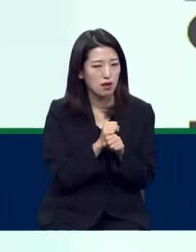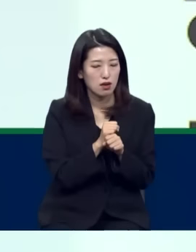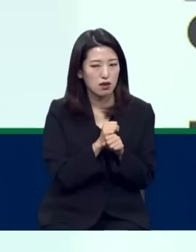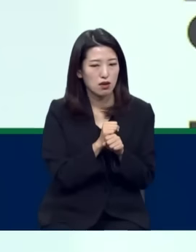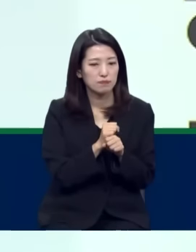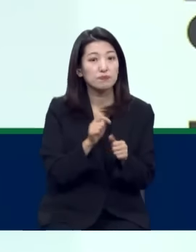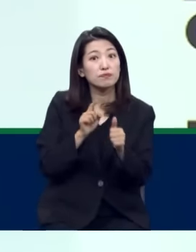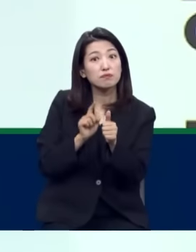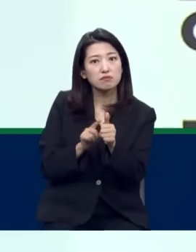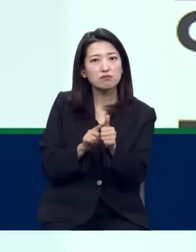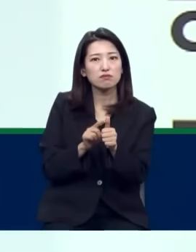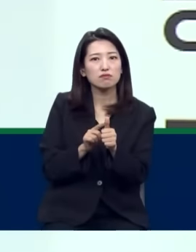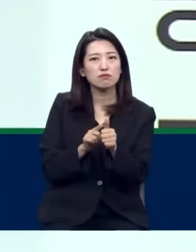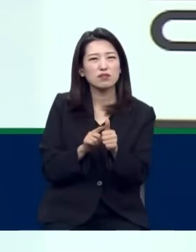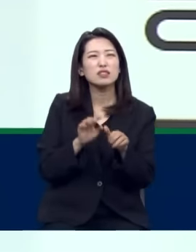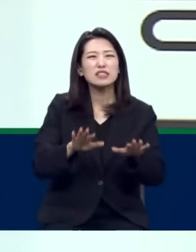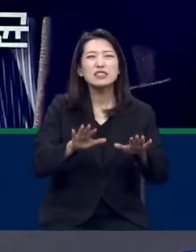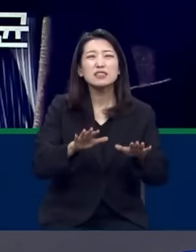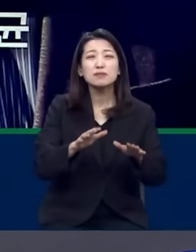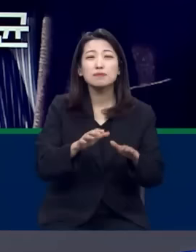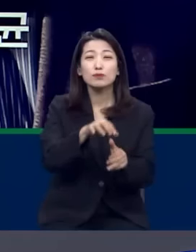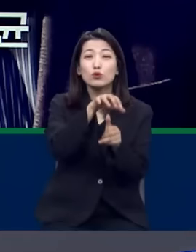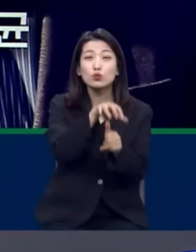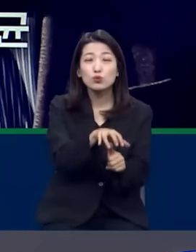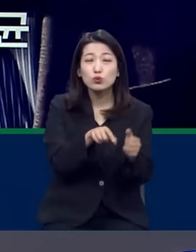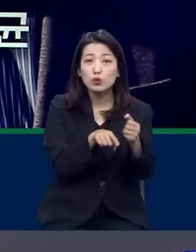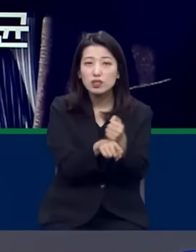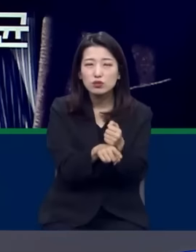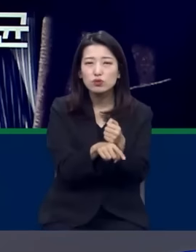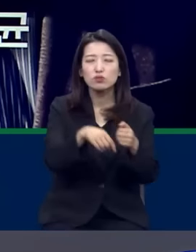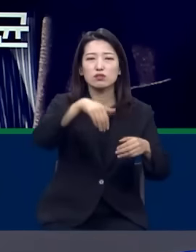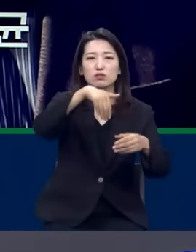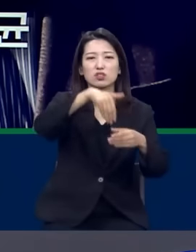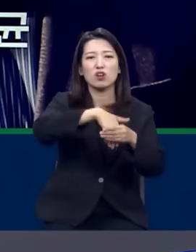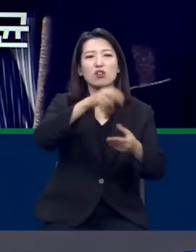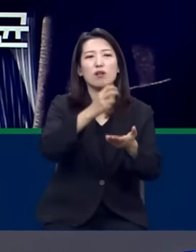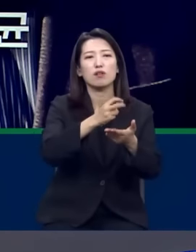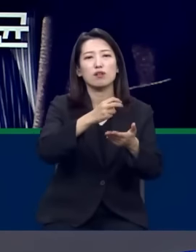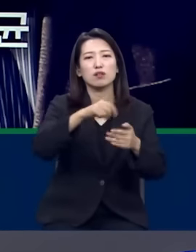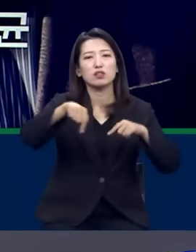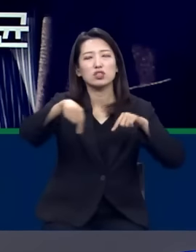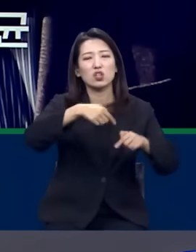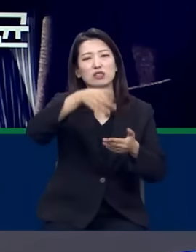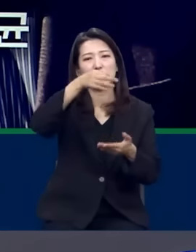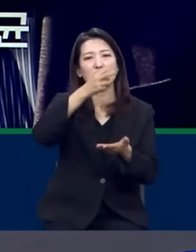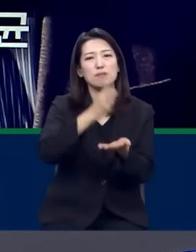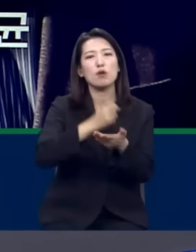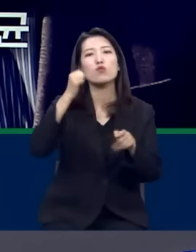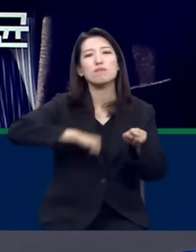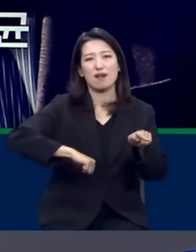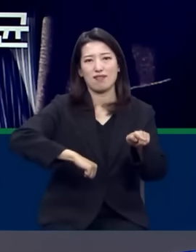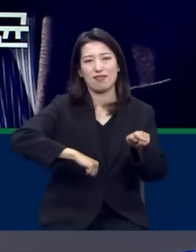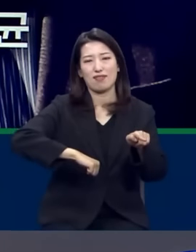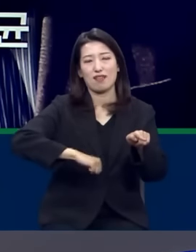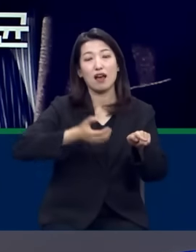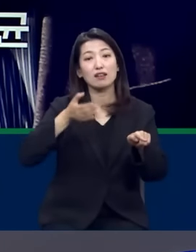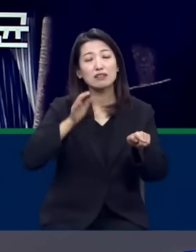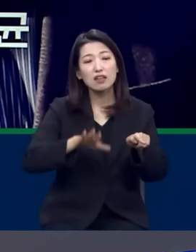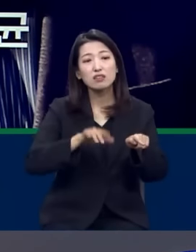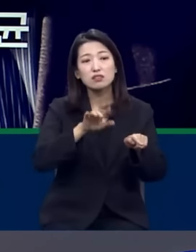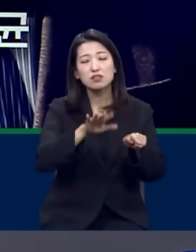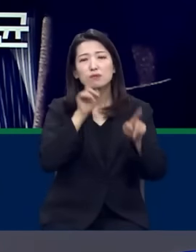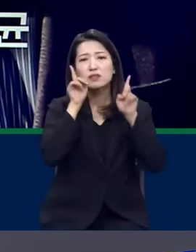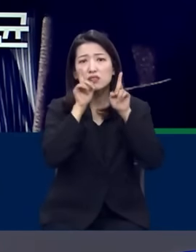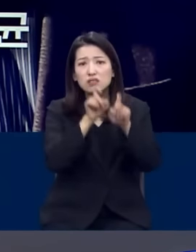직접 얘기를 해서이 벌려 놓은 다른 추가되는 혐의들이 상당히 많기 때문에 이게 구속인이 구속인 상태에서 추가적인